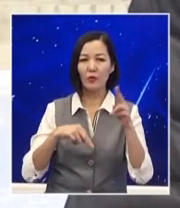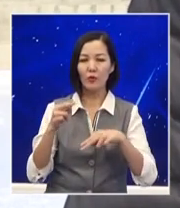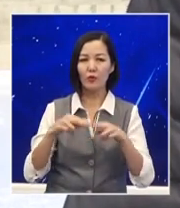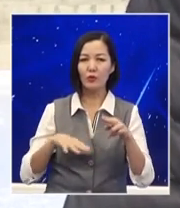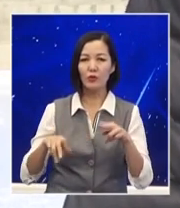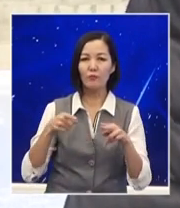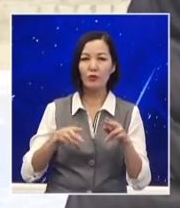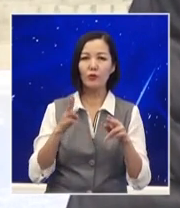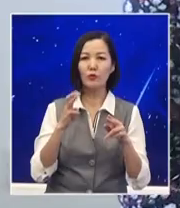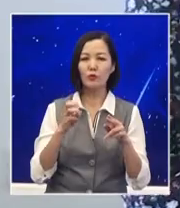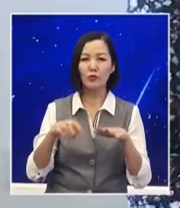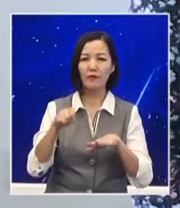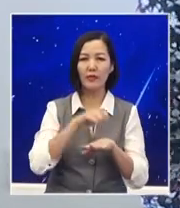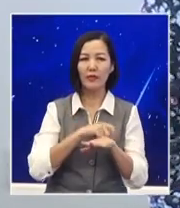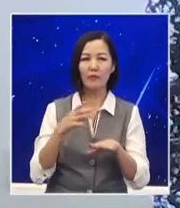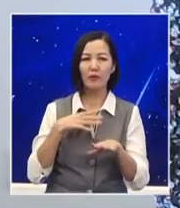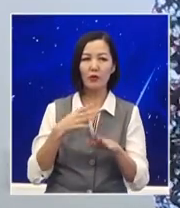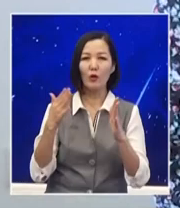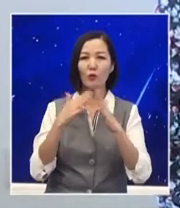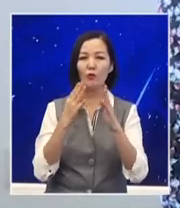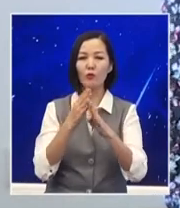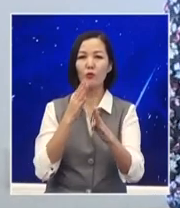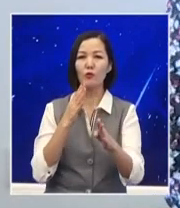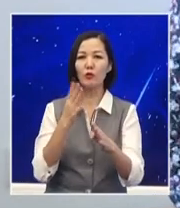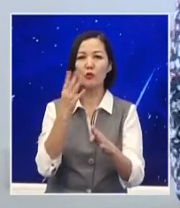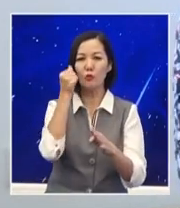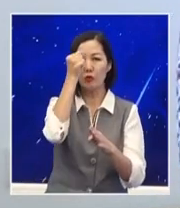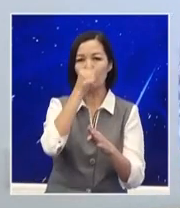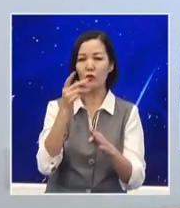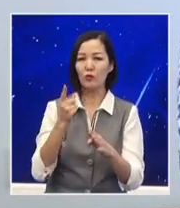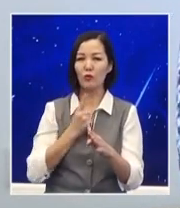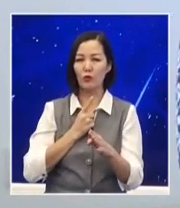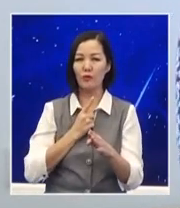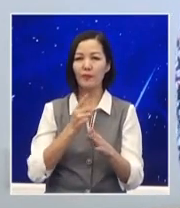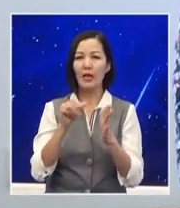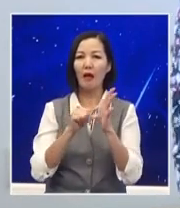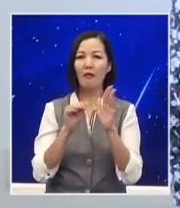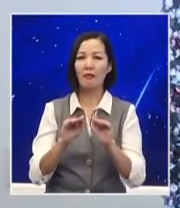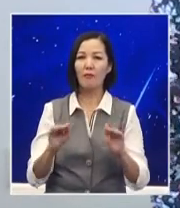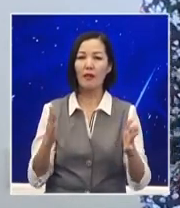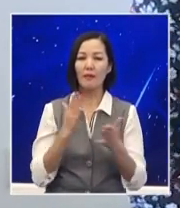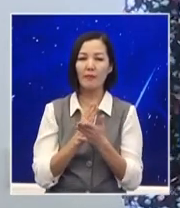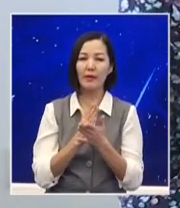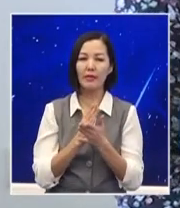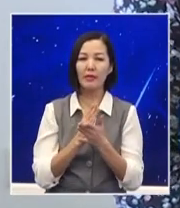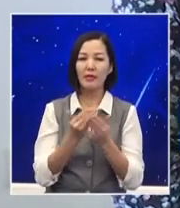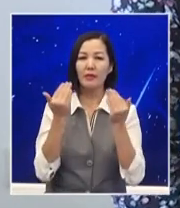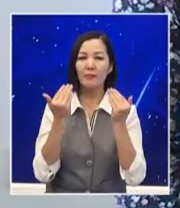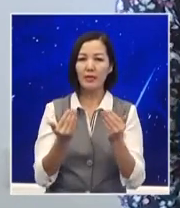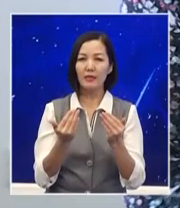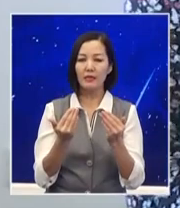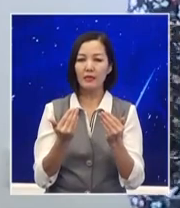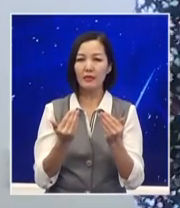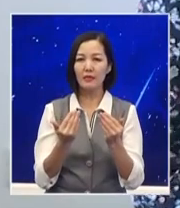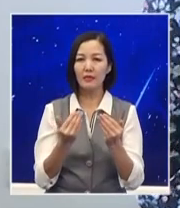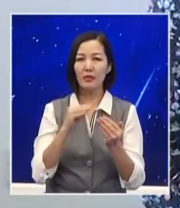ауданы 1300 квадрат. Үйінің очеретіне 4 жыл тұрған едім, 6 балам бар, сол бел енді